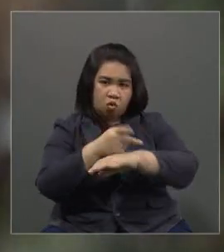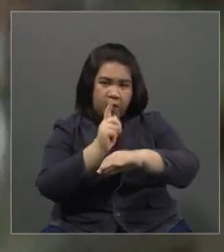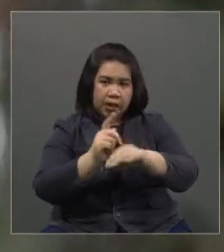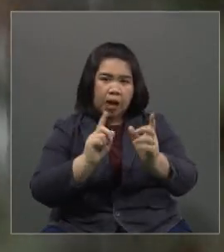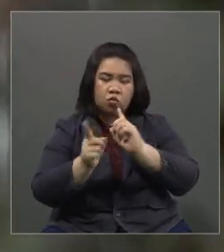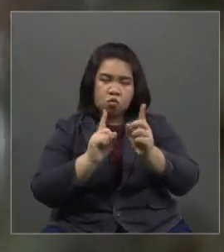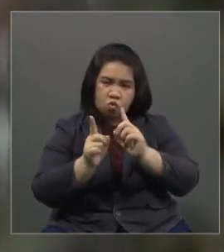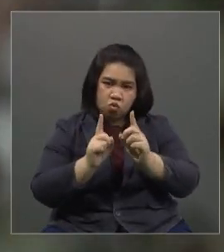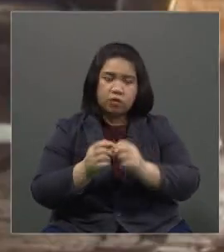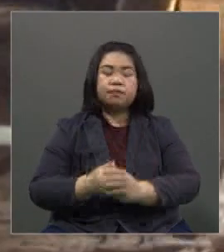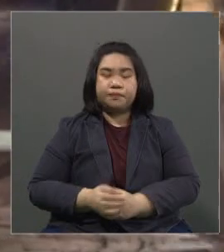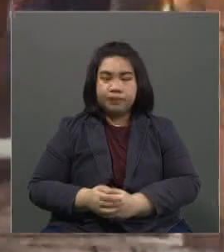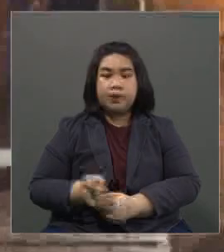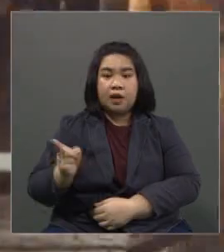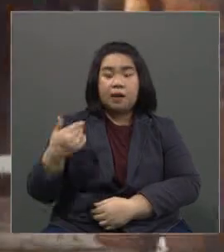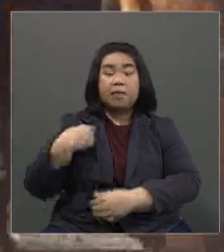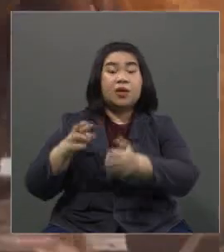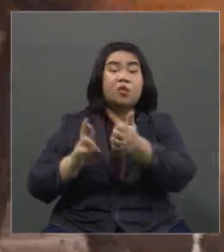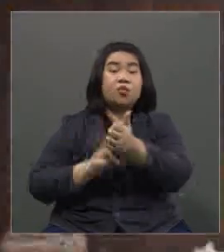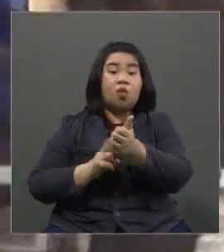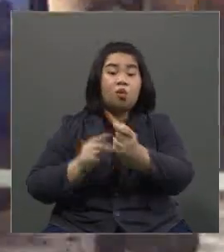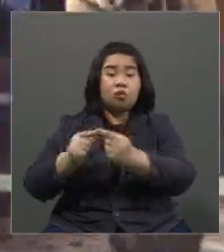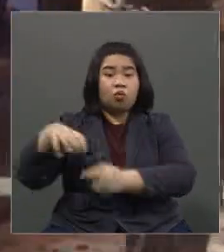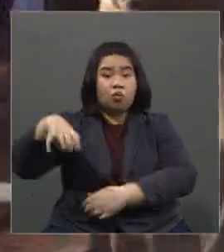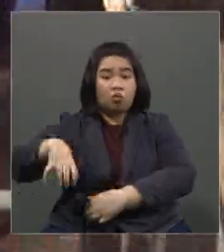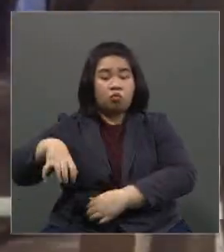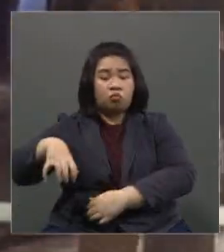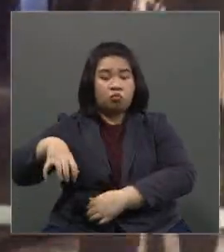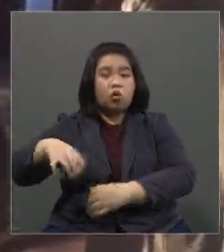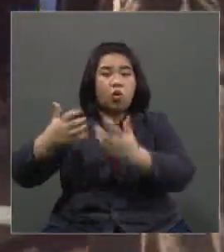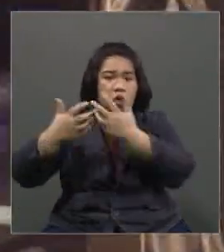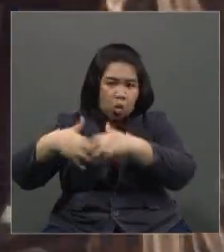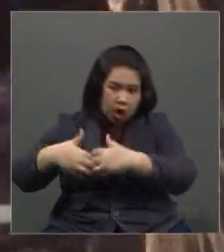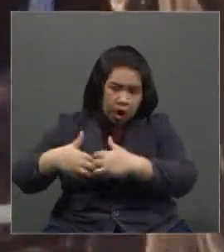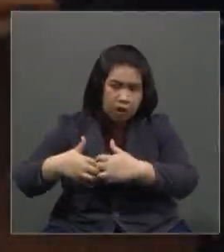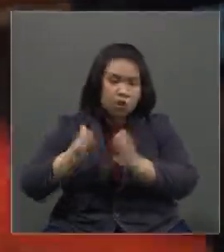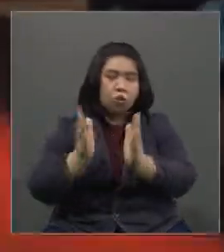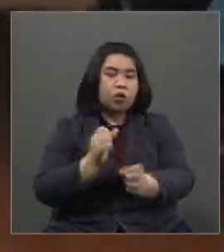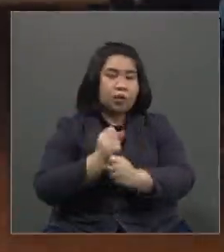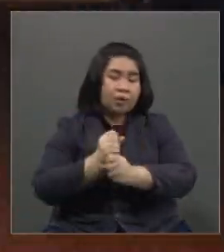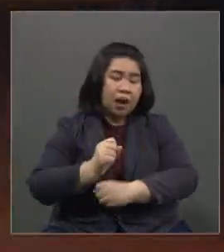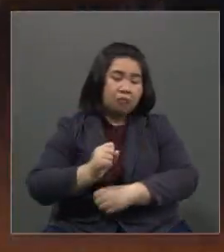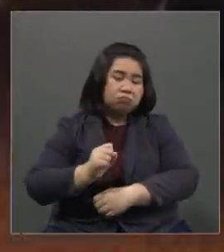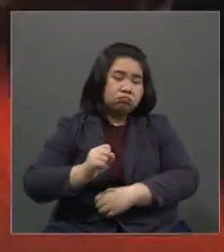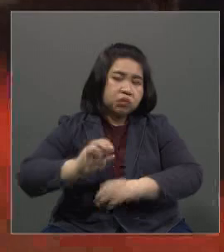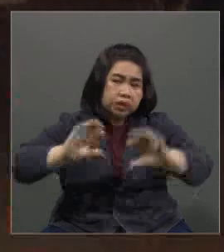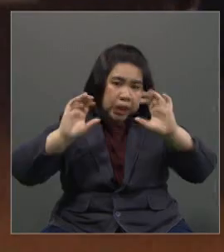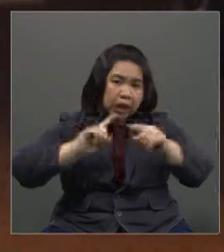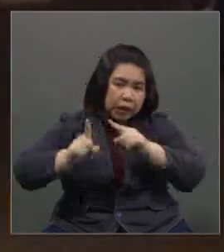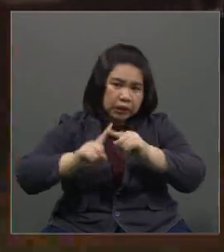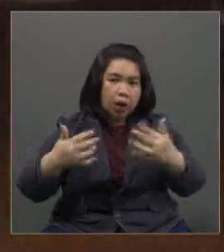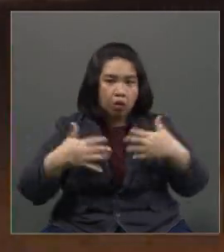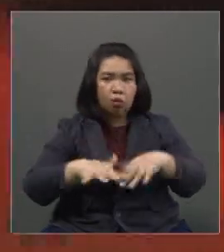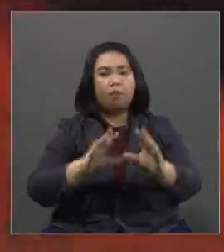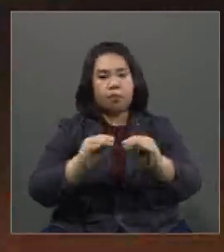คะโดยมีนายสุนทรแก้วสว่างรองอธิบดีกรมโรงงานอุตสาหกรรมหัวหน้าส่วนราชการหน่วยงานที่เกี่ยวข้องเนี่ยเข้าร่วมการประชุมหา